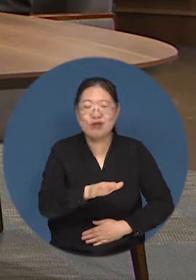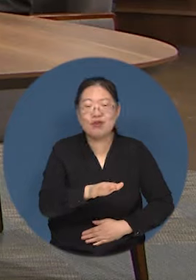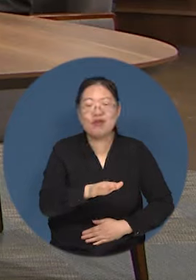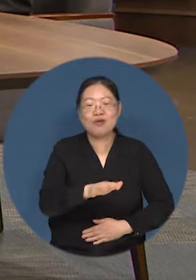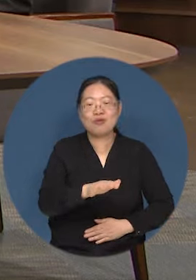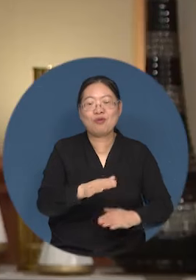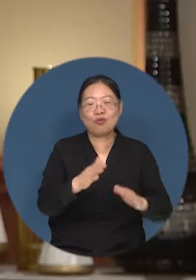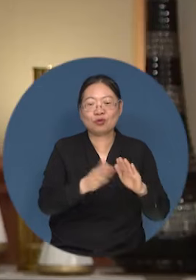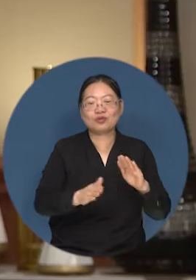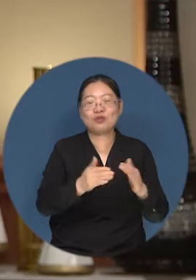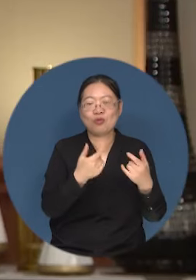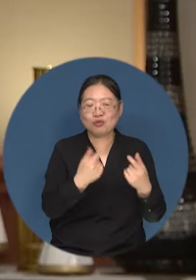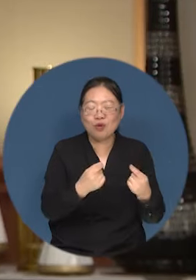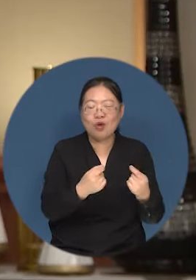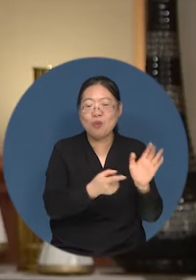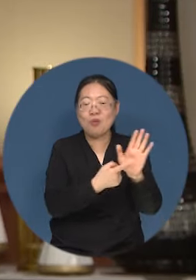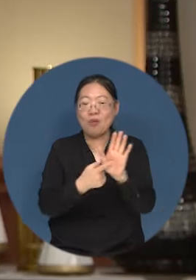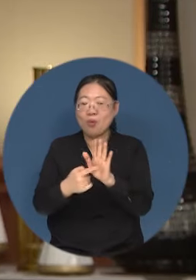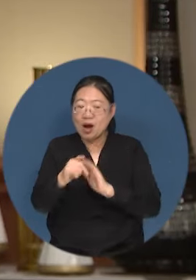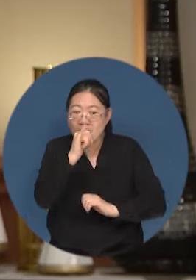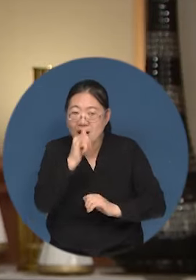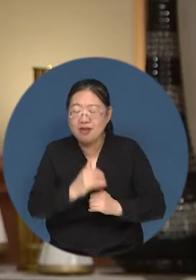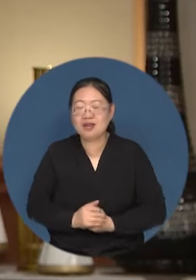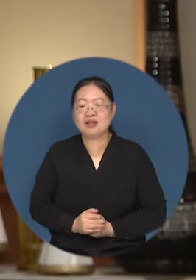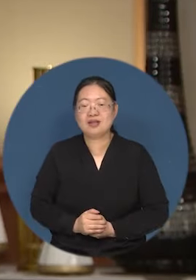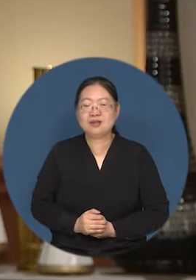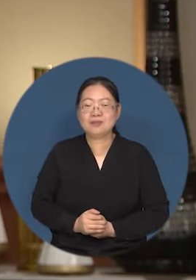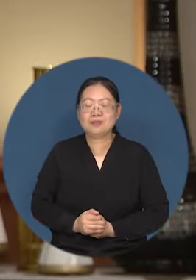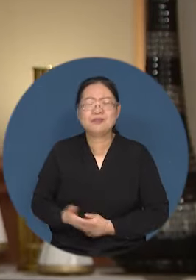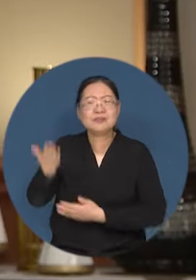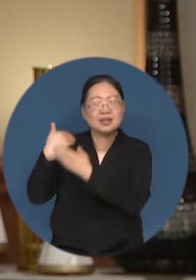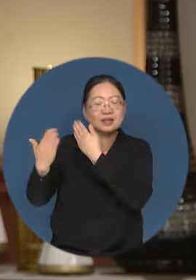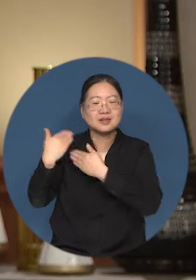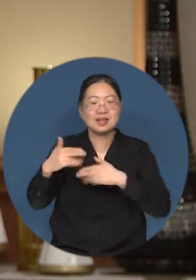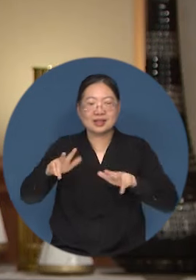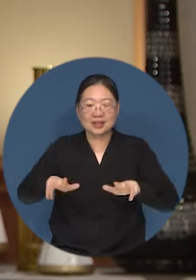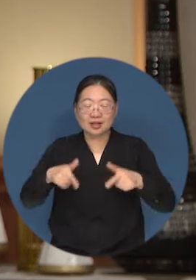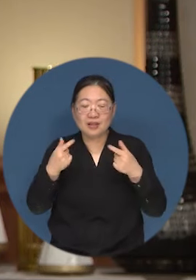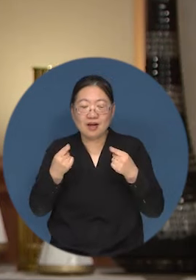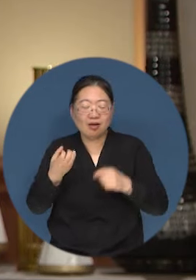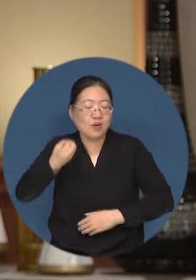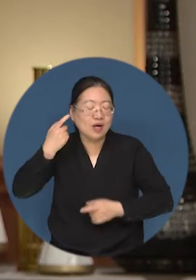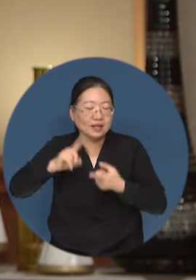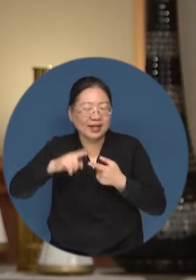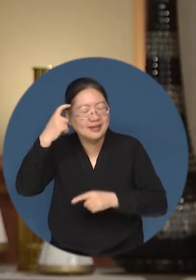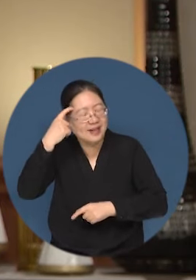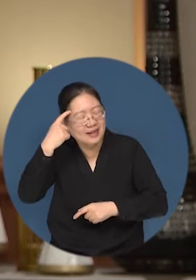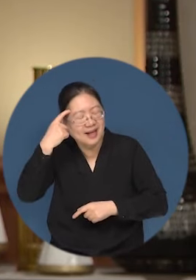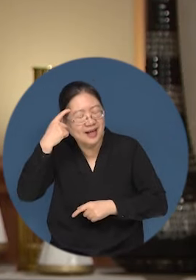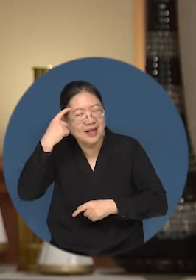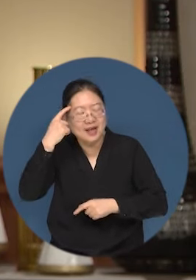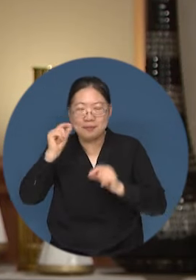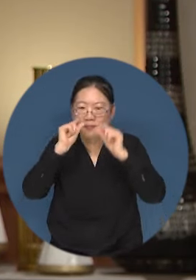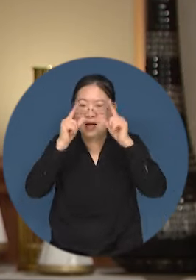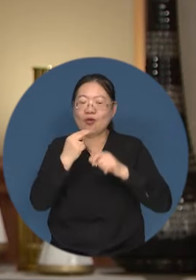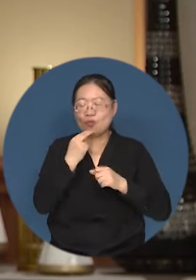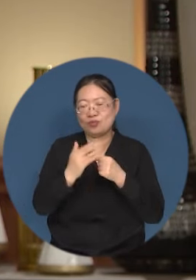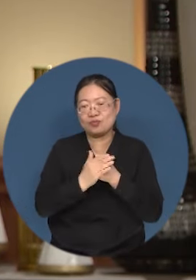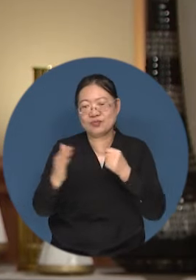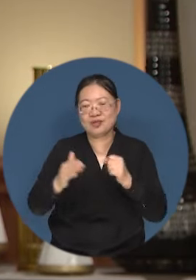거군요. 네. 그때 당시는 지금처럼 고래에 대해서 사람들이 그 인식이 많지는 않았습니다. 그래서